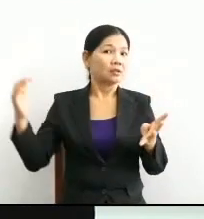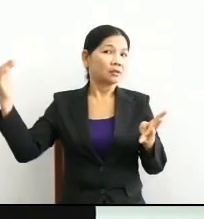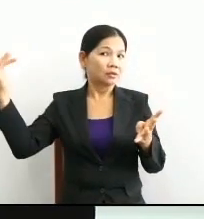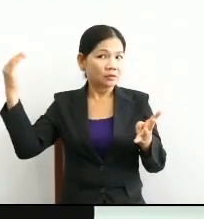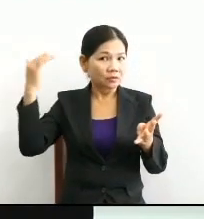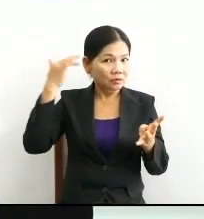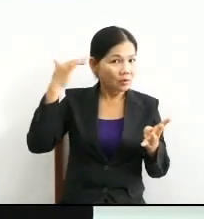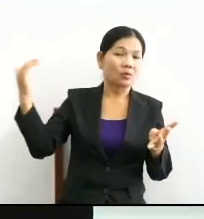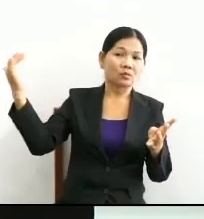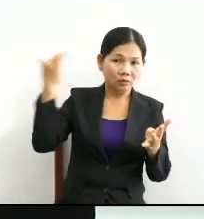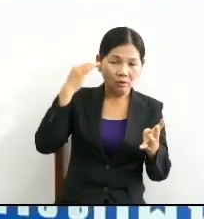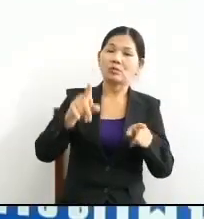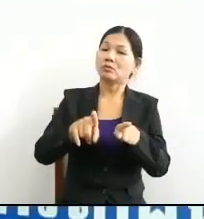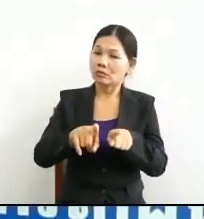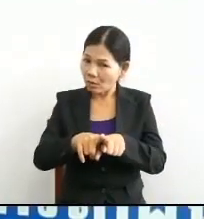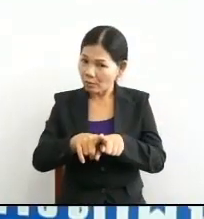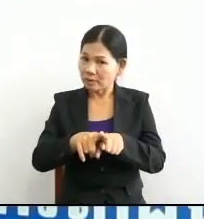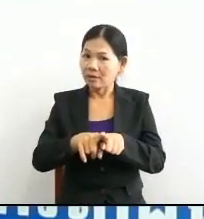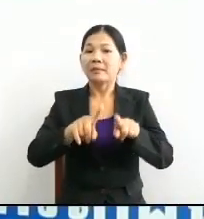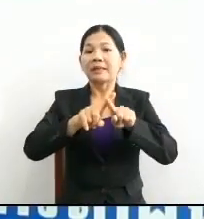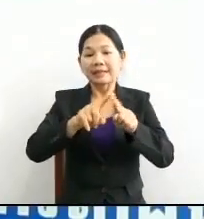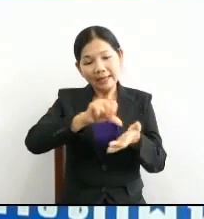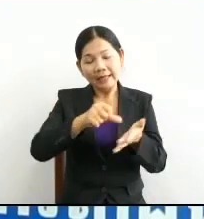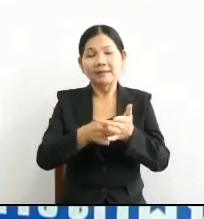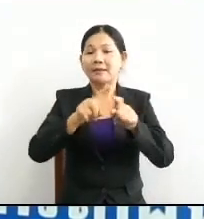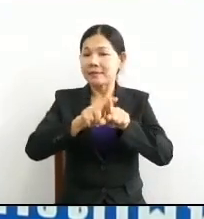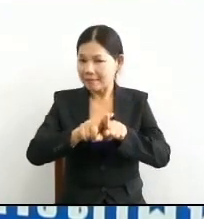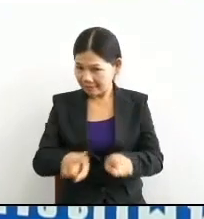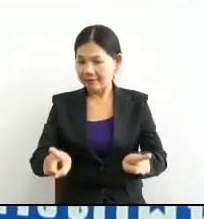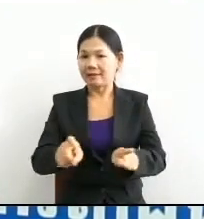con sạ tí sạ sạp nâng bia